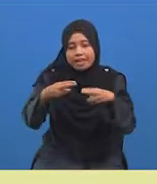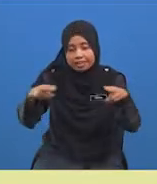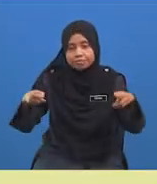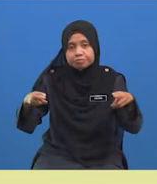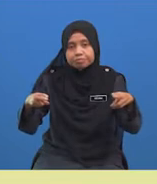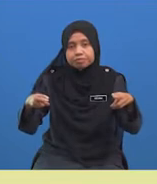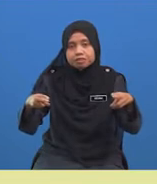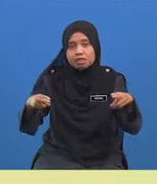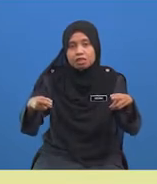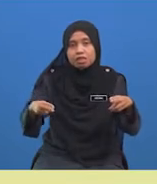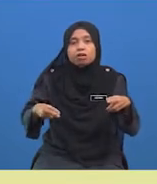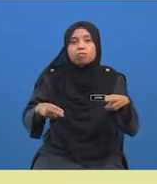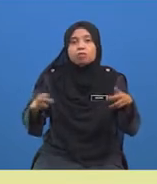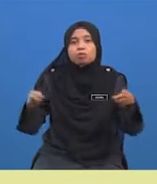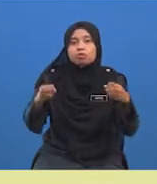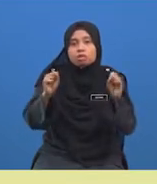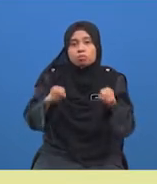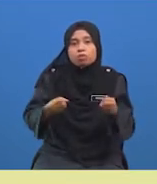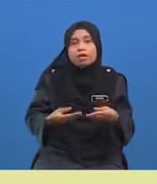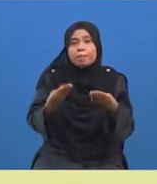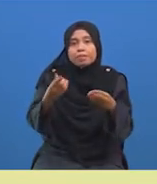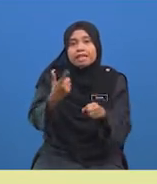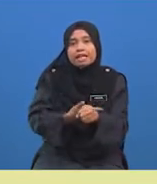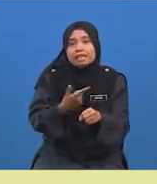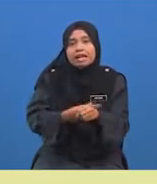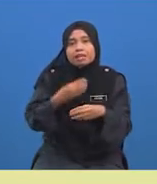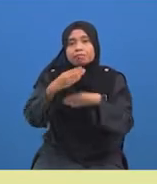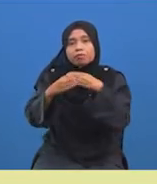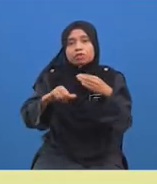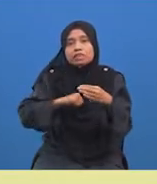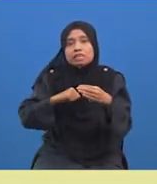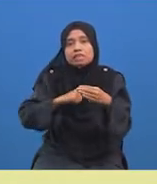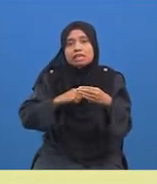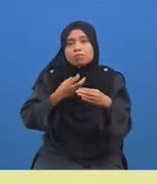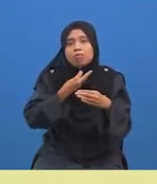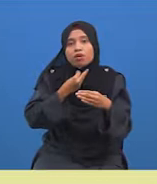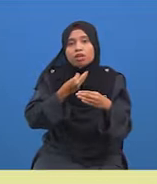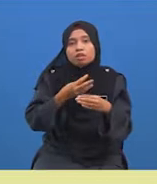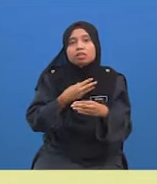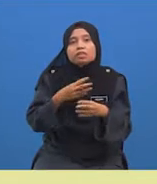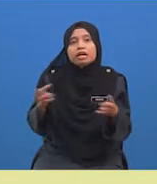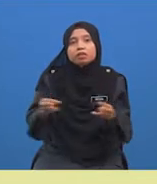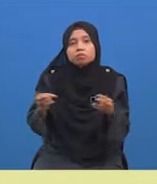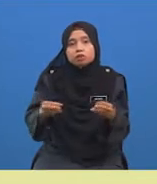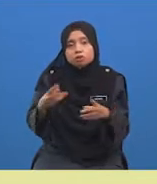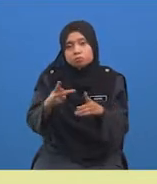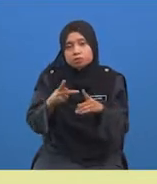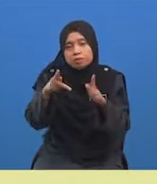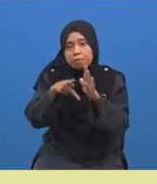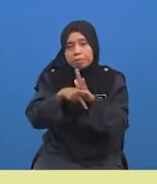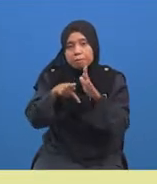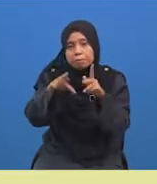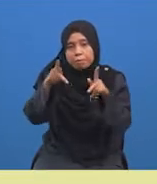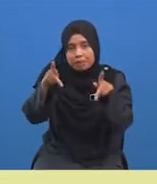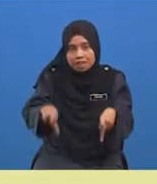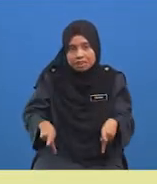pula, pihak pengurusan boleh memberi latihan pembangunan diri, etika dan motivasi kepada